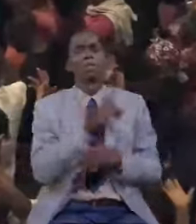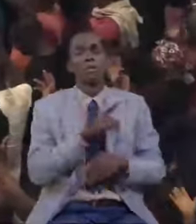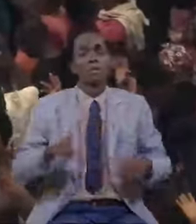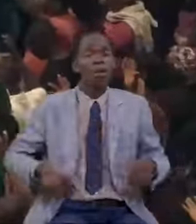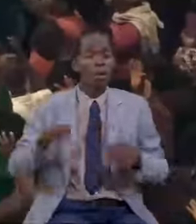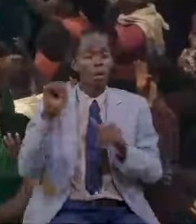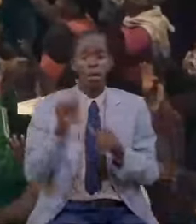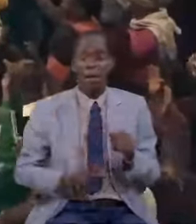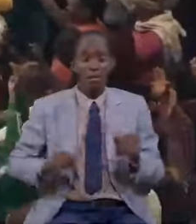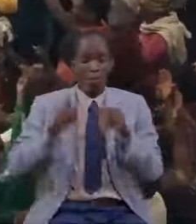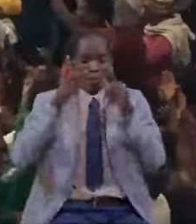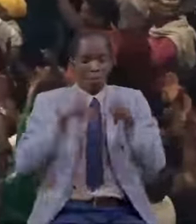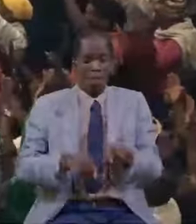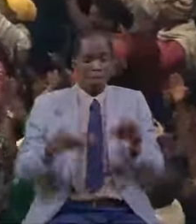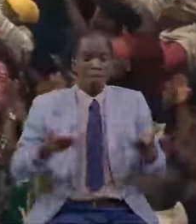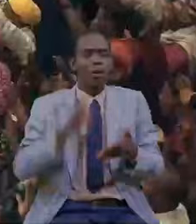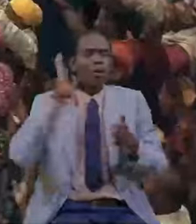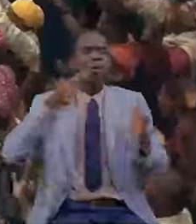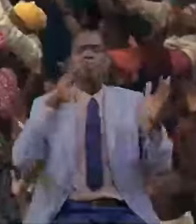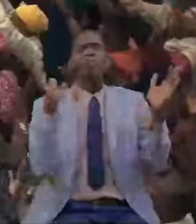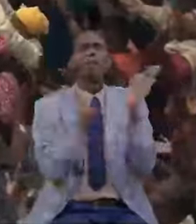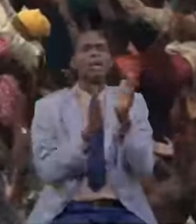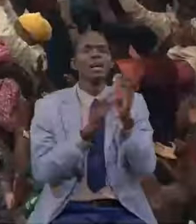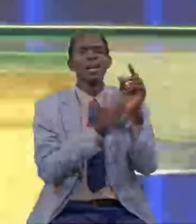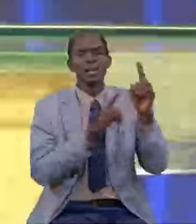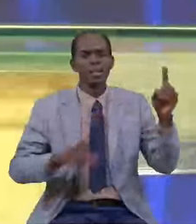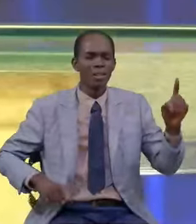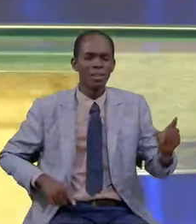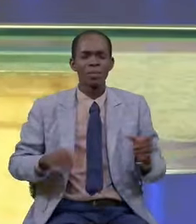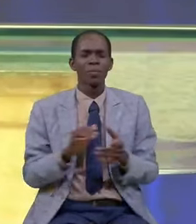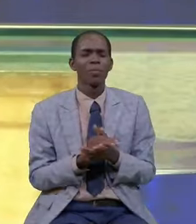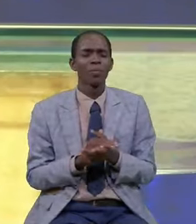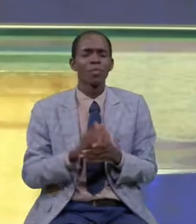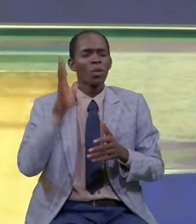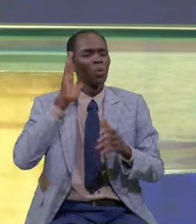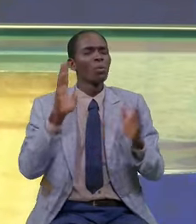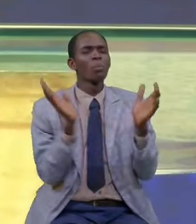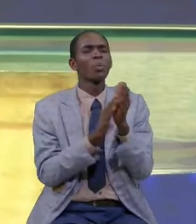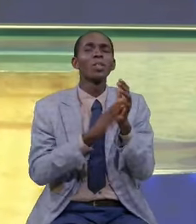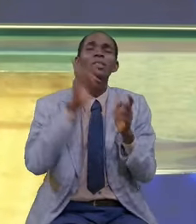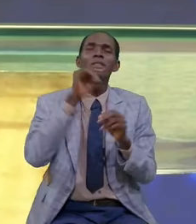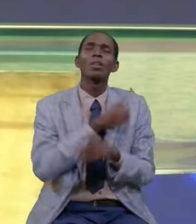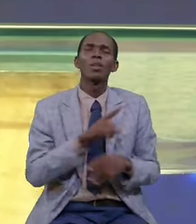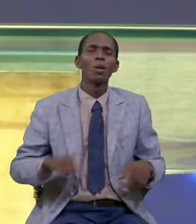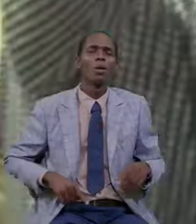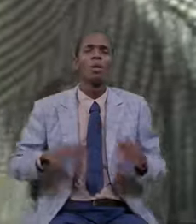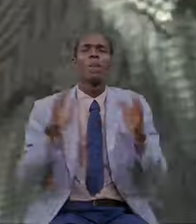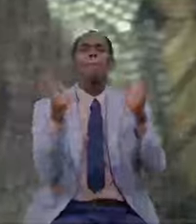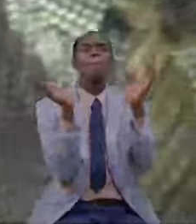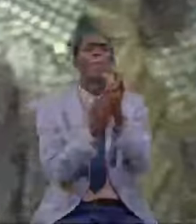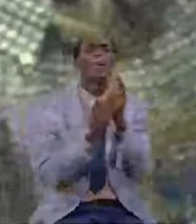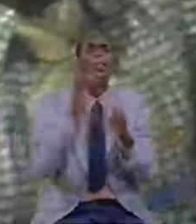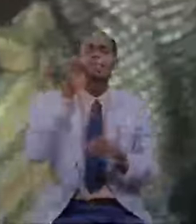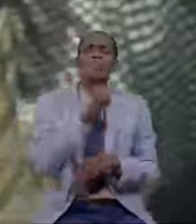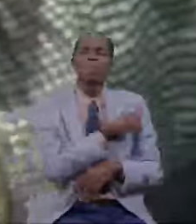que tout le monde ici loue le Seigneur. Louez l'Éternel. Louez l'Éternel.